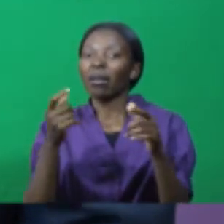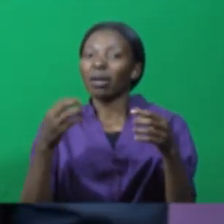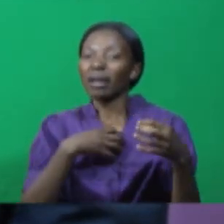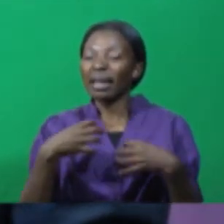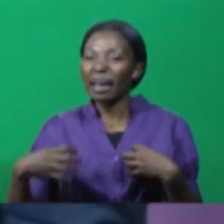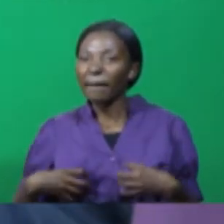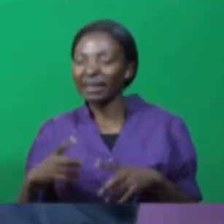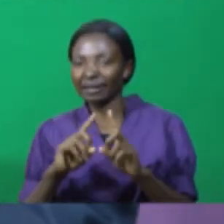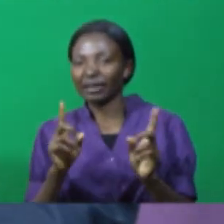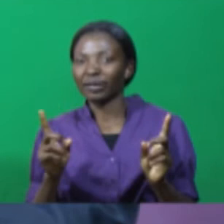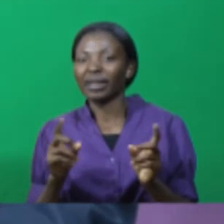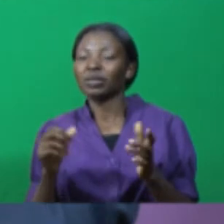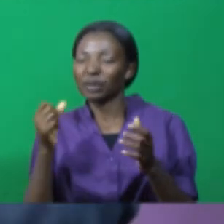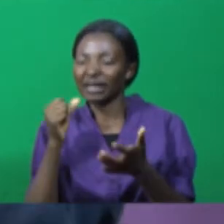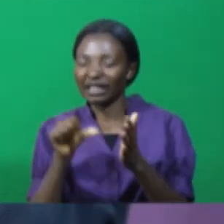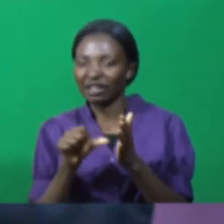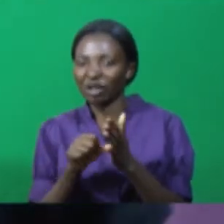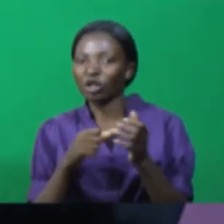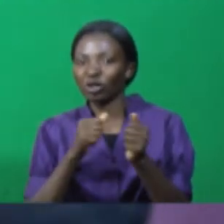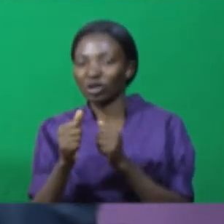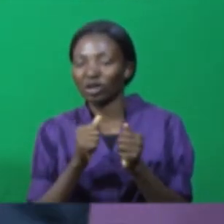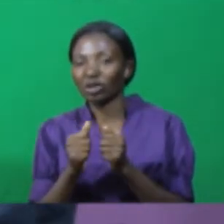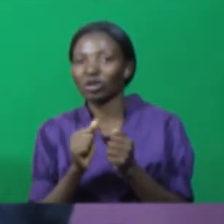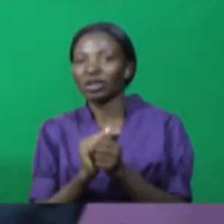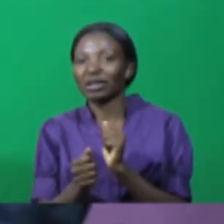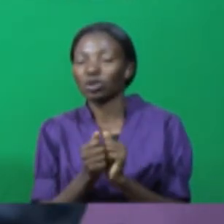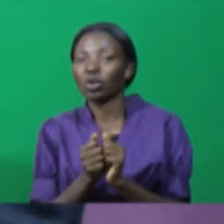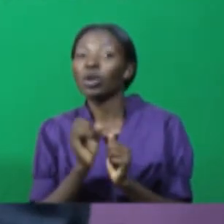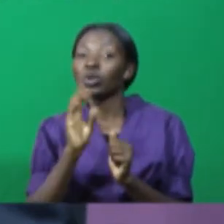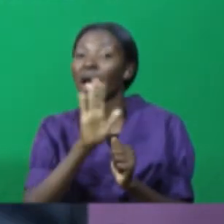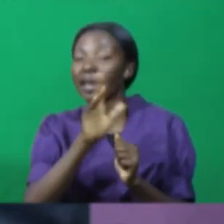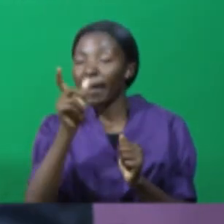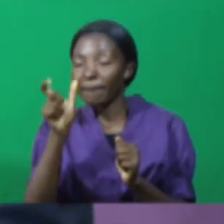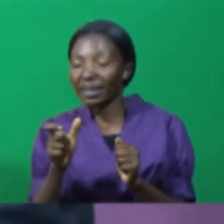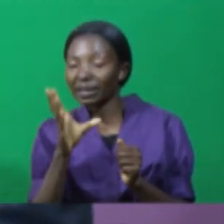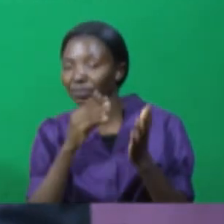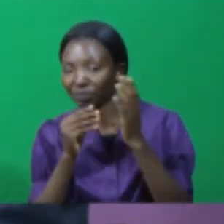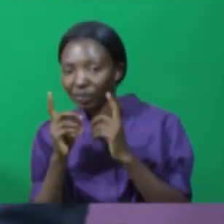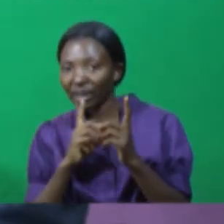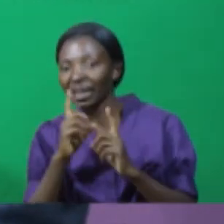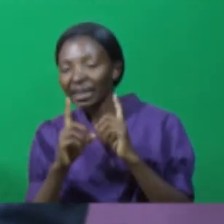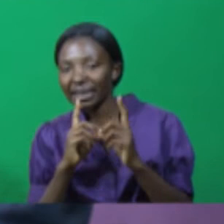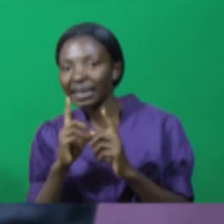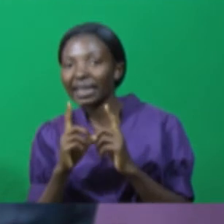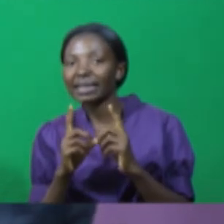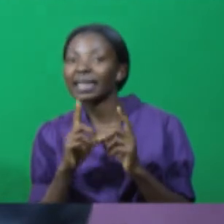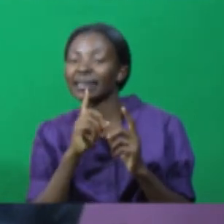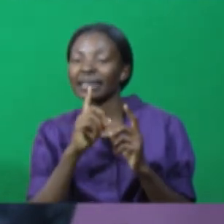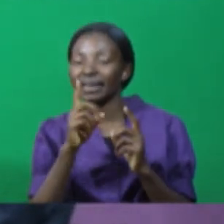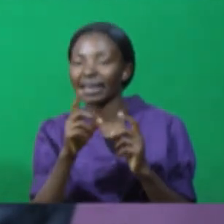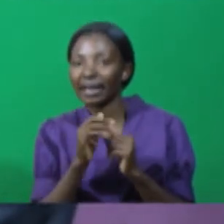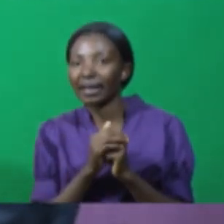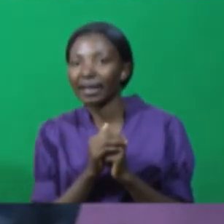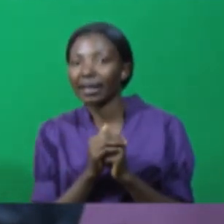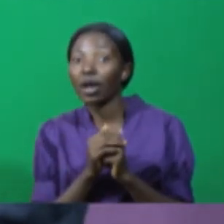mandipindura babe hamuna kupindura inini pane munhu andaitokurukura naye ndakuwanazve kunotaura kwaari panyaya yekuti iya inyanya